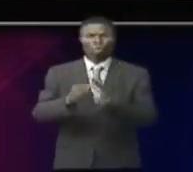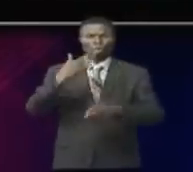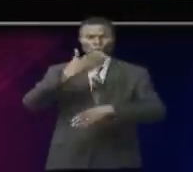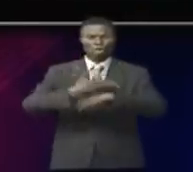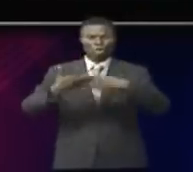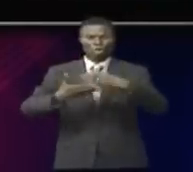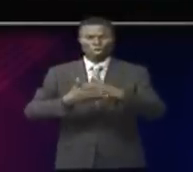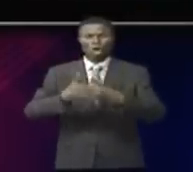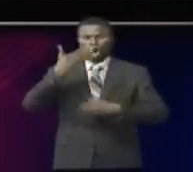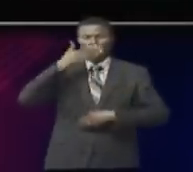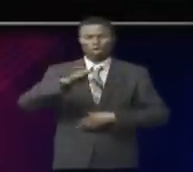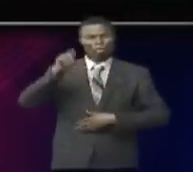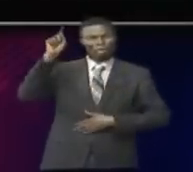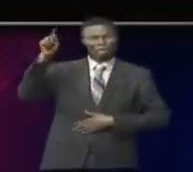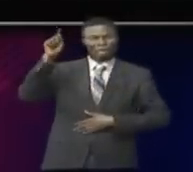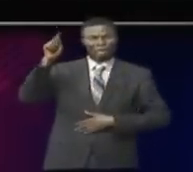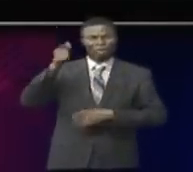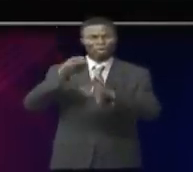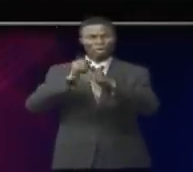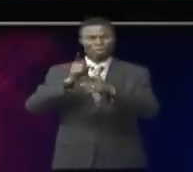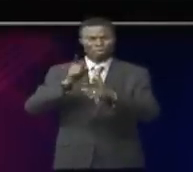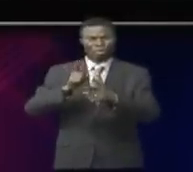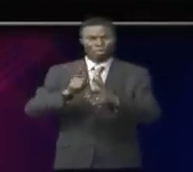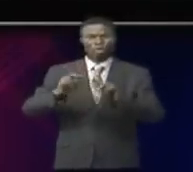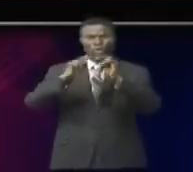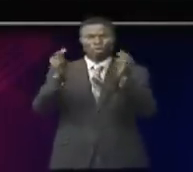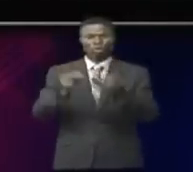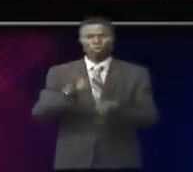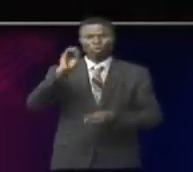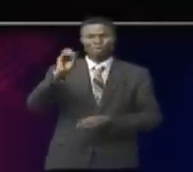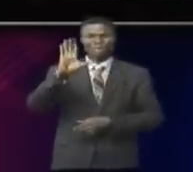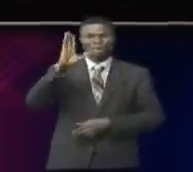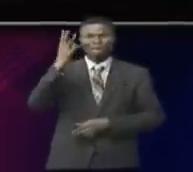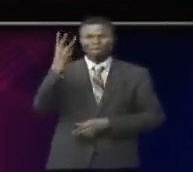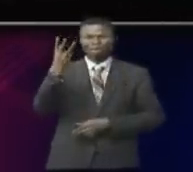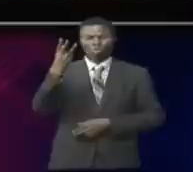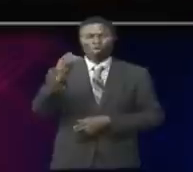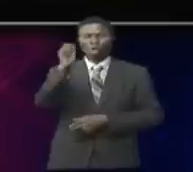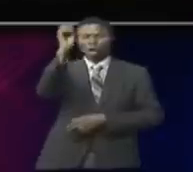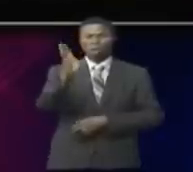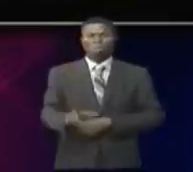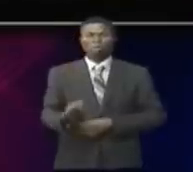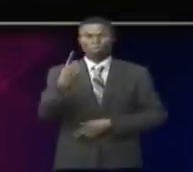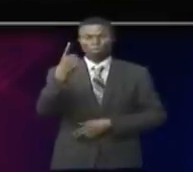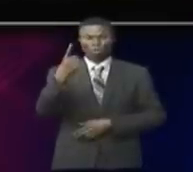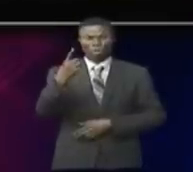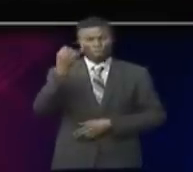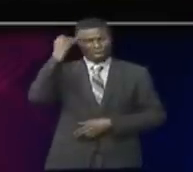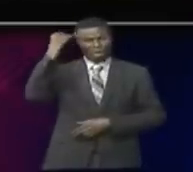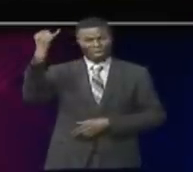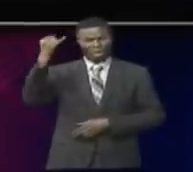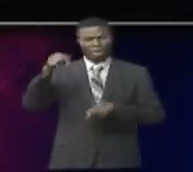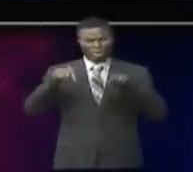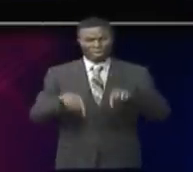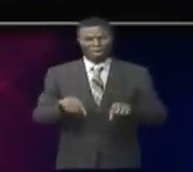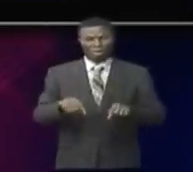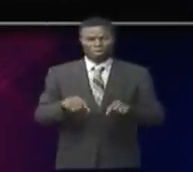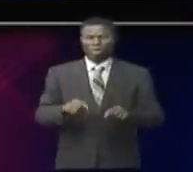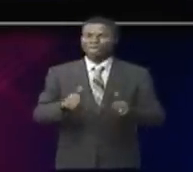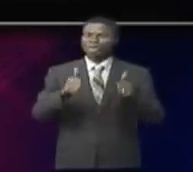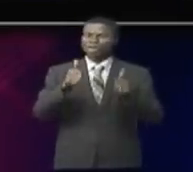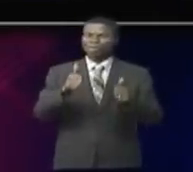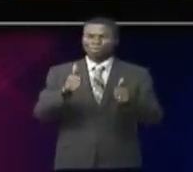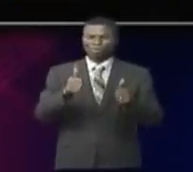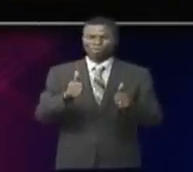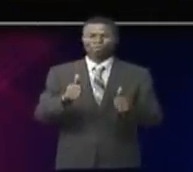la clinique Galema produit par jour 53 bouteilles de 50 litres chacune. Des initiatives locales encouragées par l'autorité